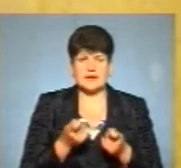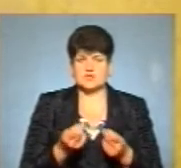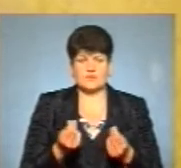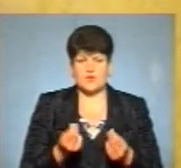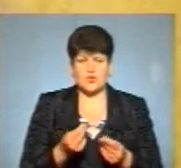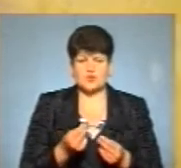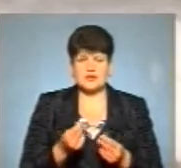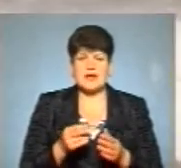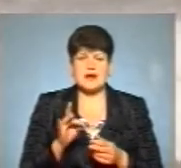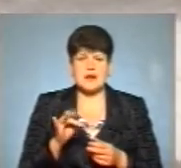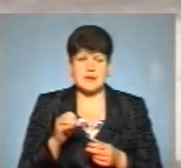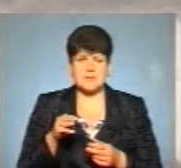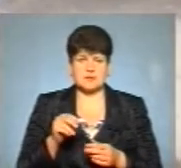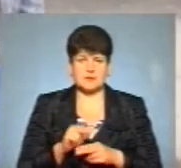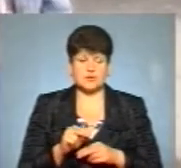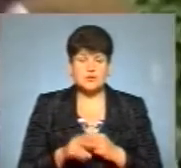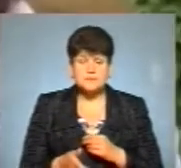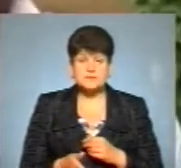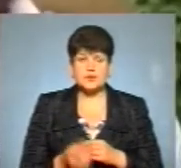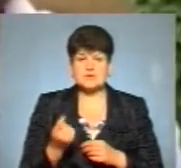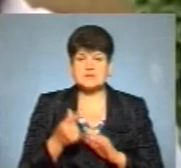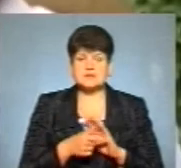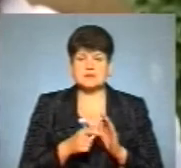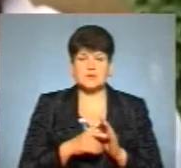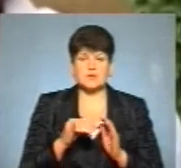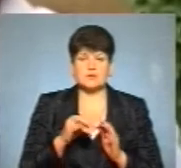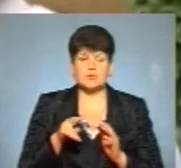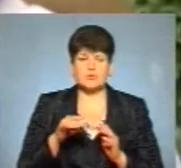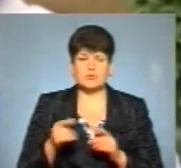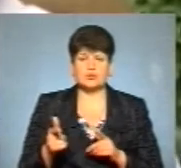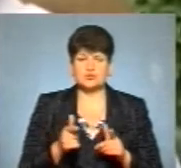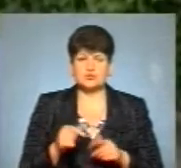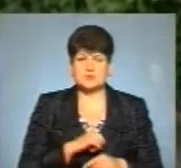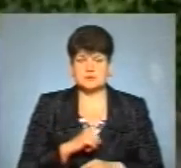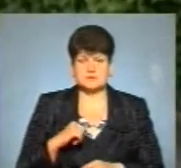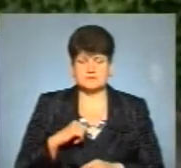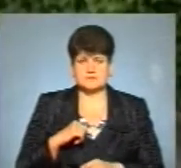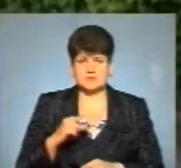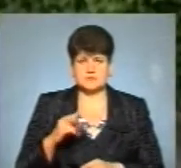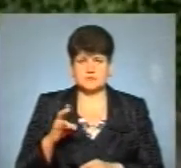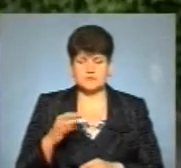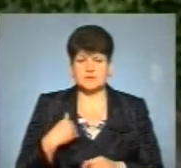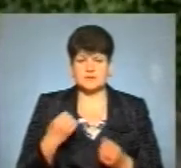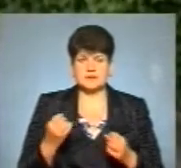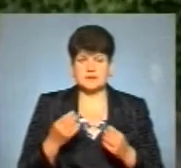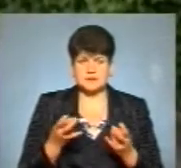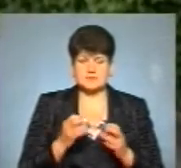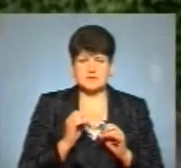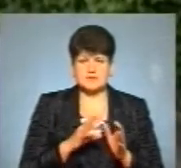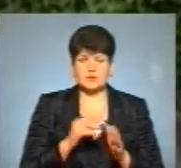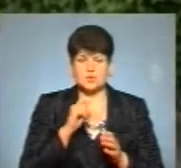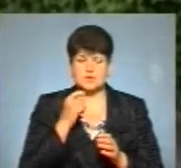ці всі репетитори. Одинадцятикласниця Юліана Попович готується до ЗНО самостійно. Мені треба здавати українську мову, як